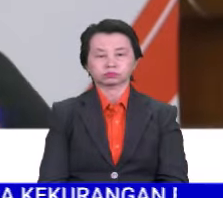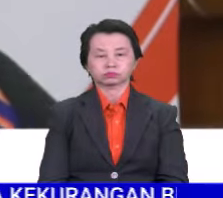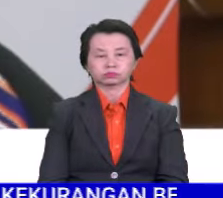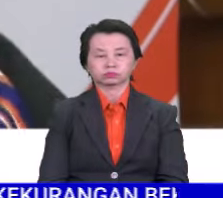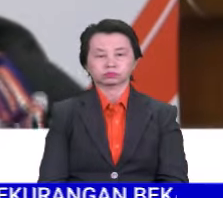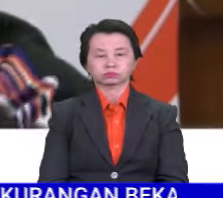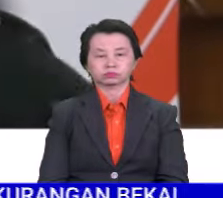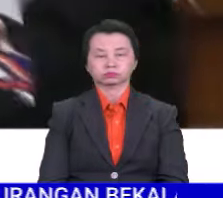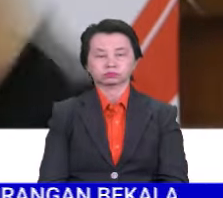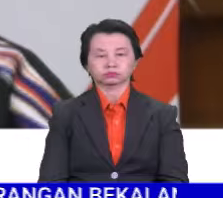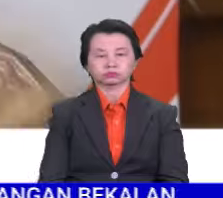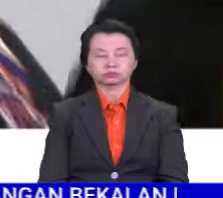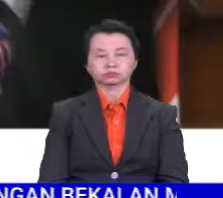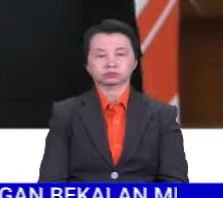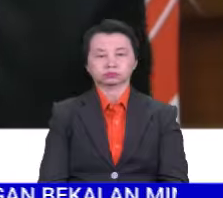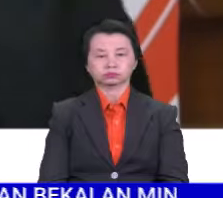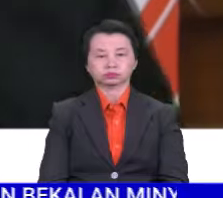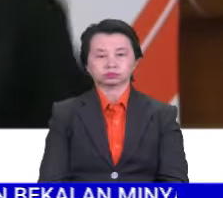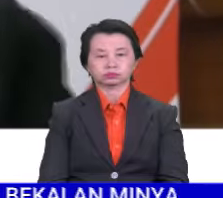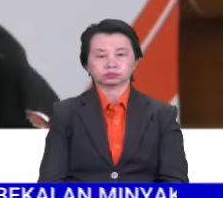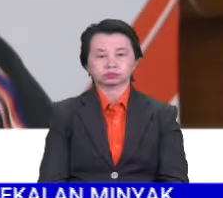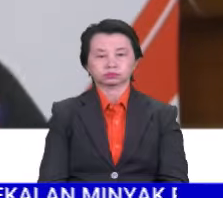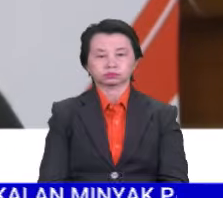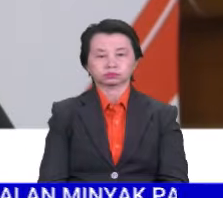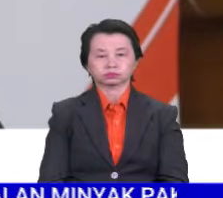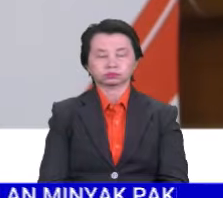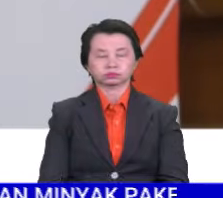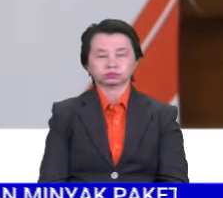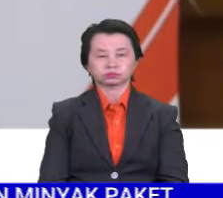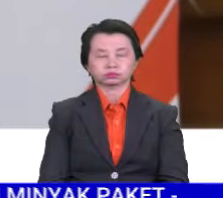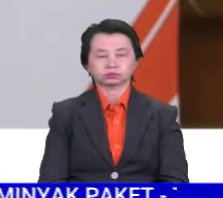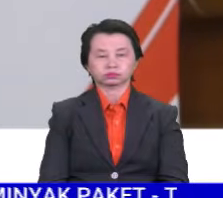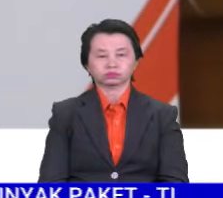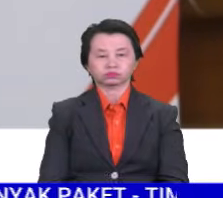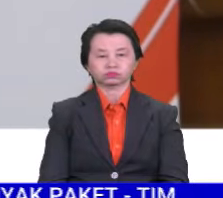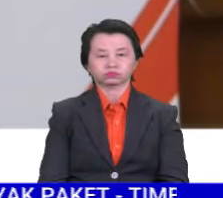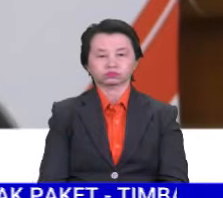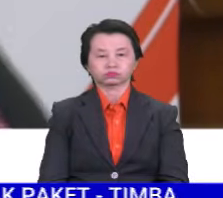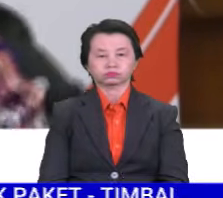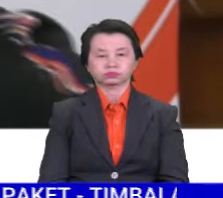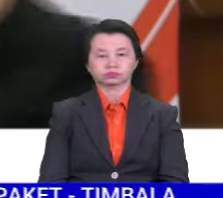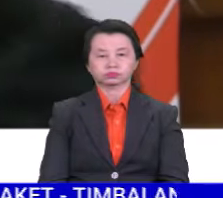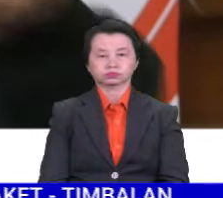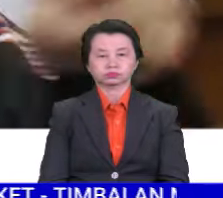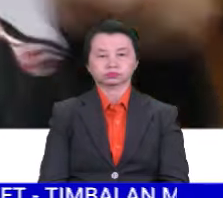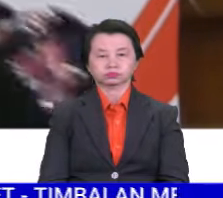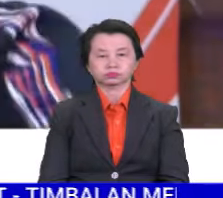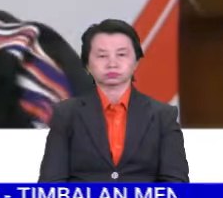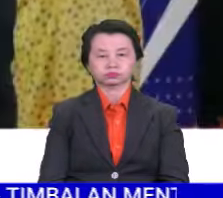berfikiran positif yang mereka akan berjaya dan mengharumkan nama negara.